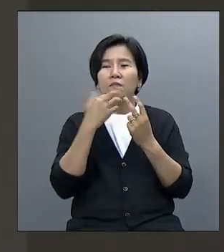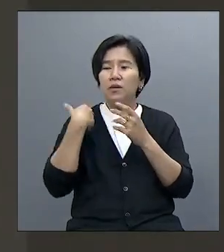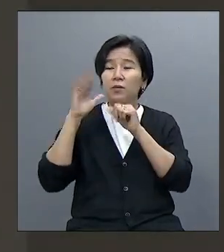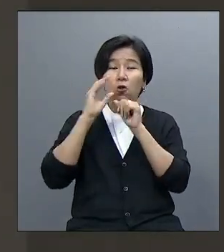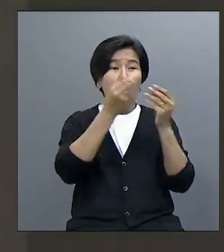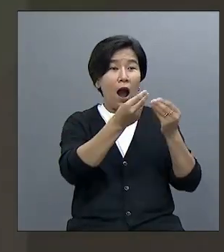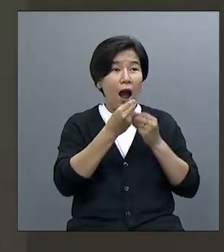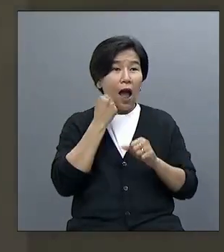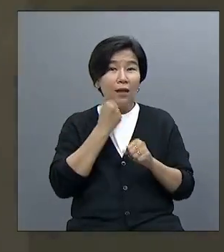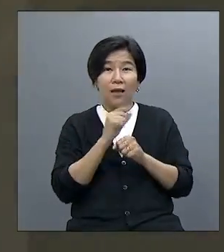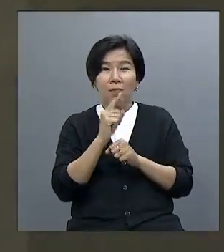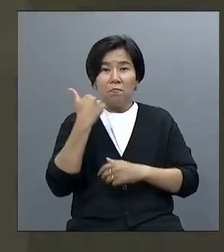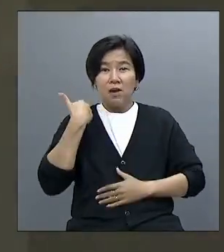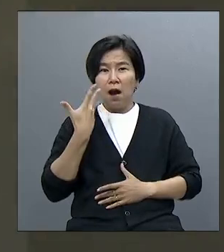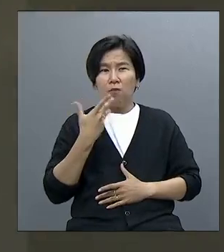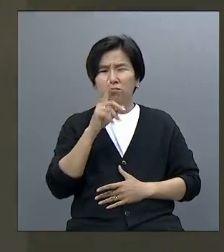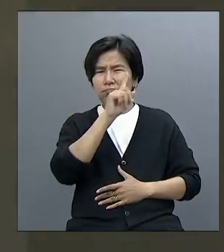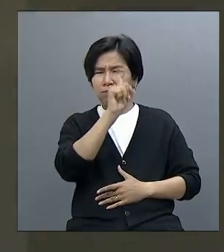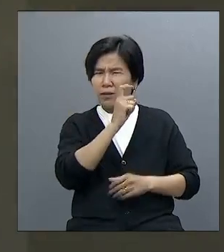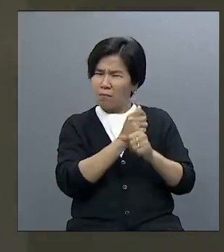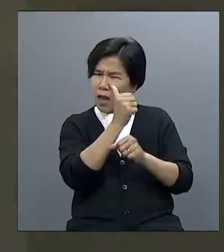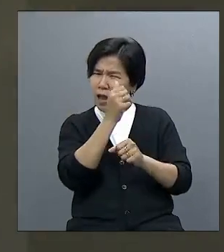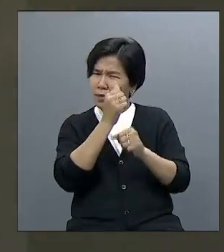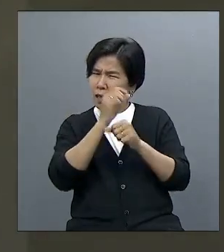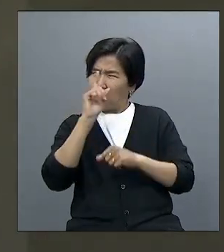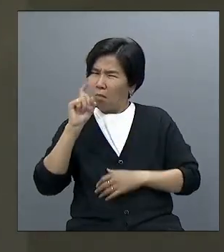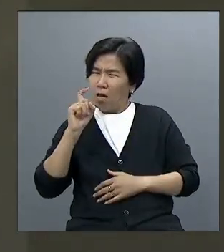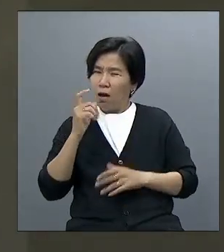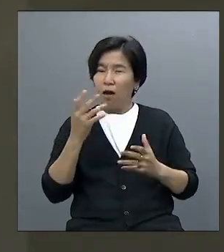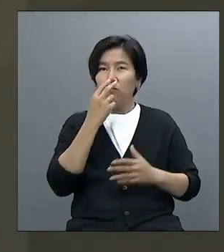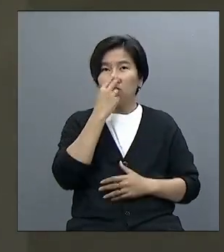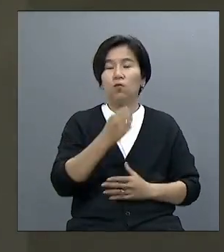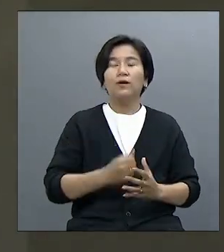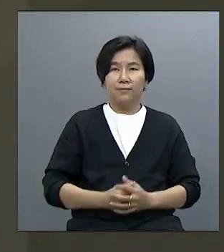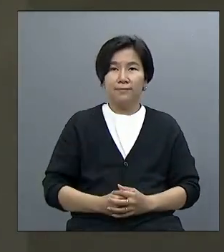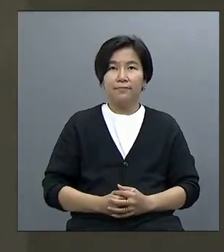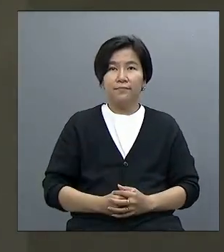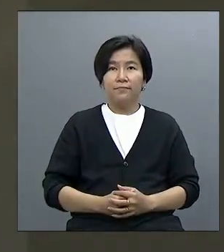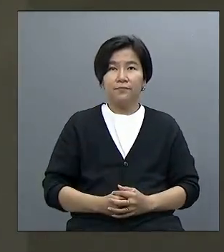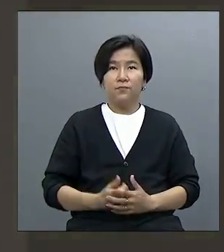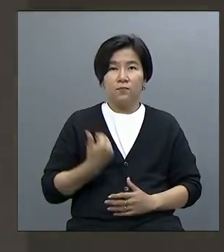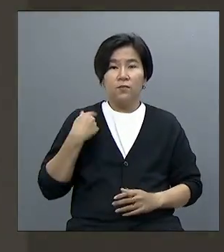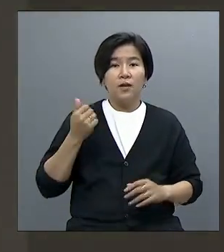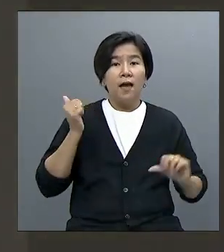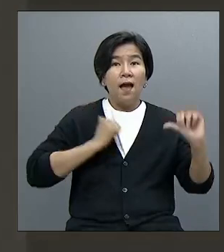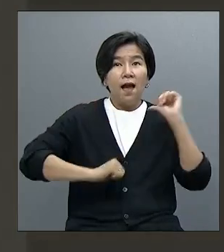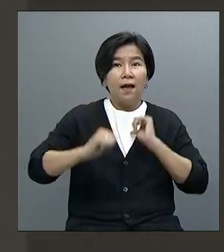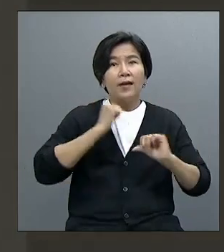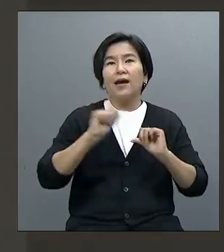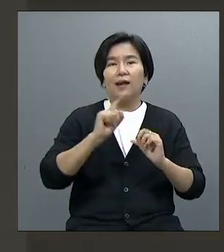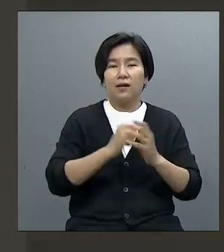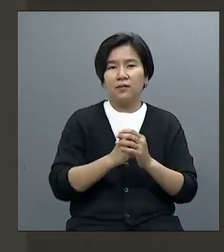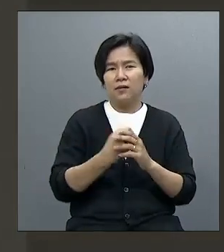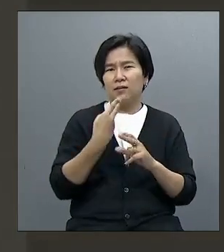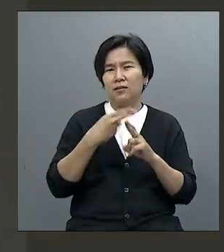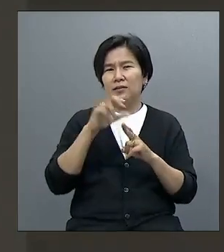านะครับแต่ผมก็ไม่รู้ว่าจะทำได้หรือเปล่านะถ้าพูดถึงเรื่องของบุษบาลุยไฟนั้นเนี่ยจะมีเขาเรียกว่าการละเล่นนะครับคือสักกวาเนี่ย